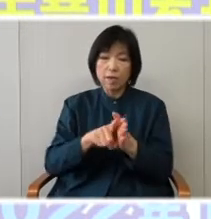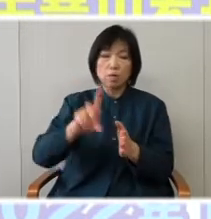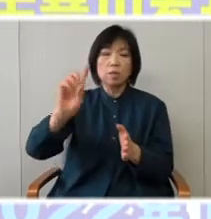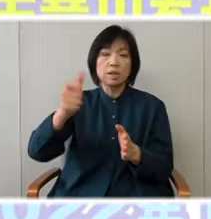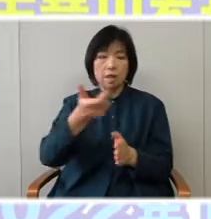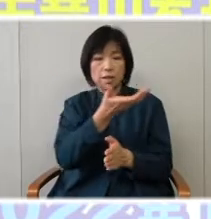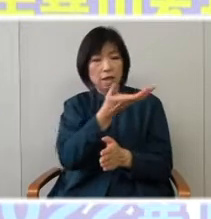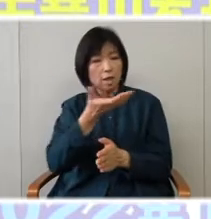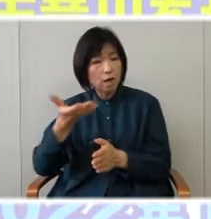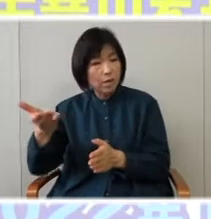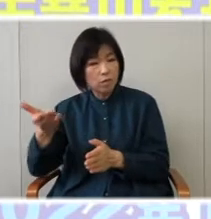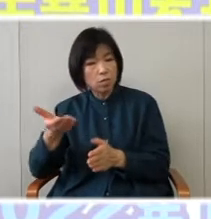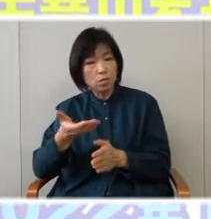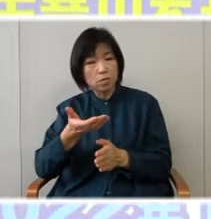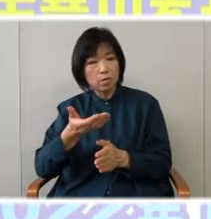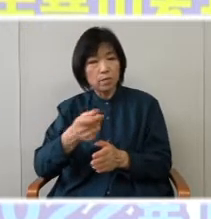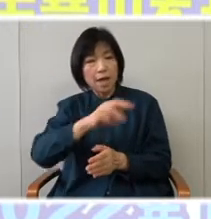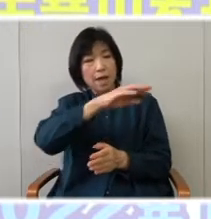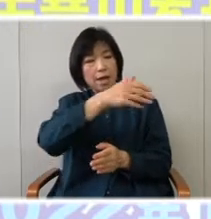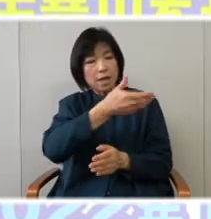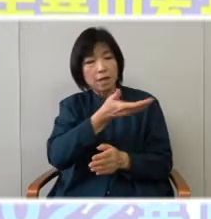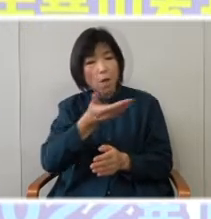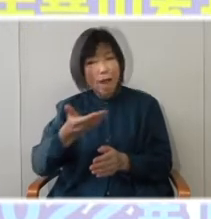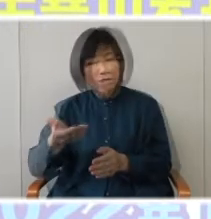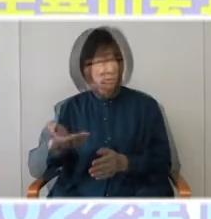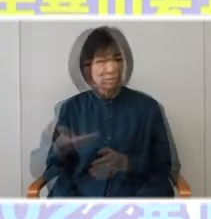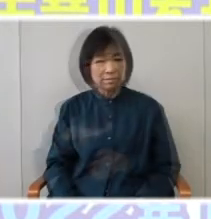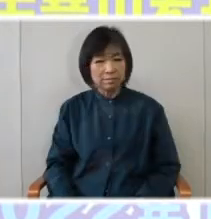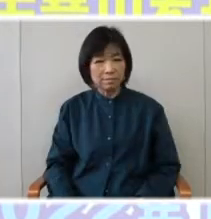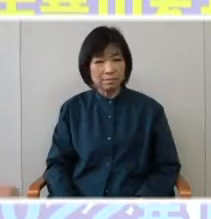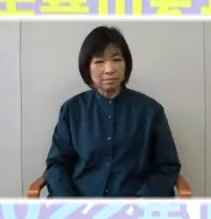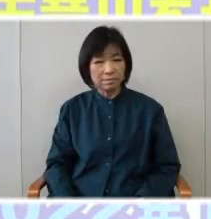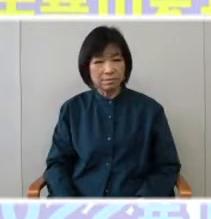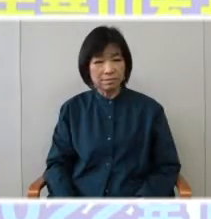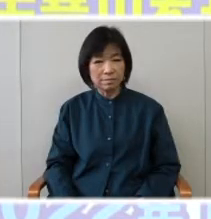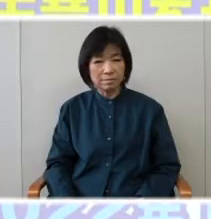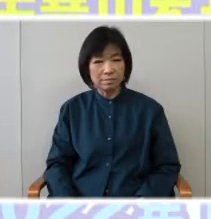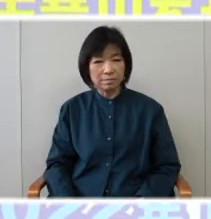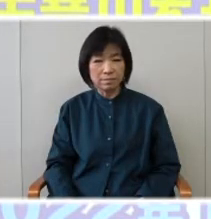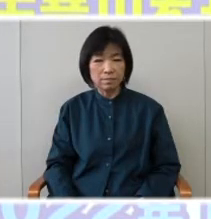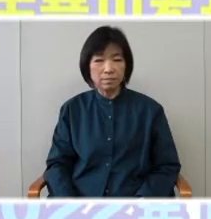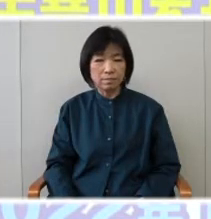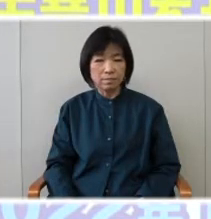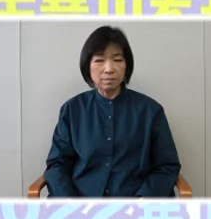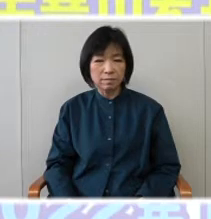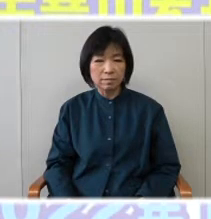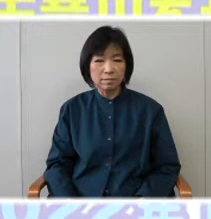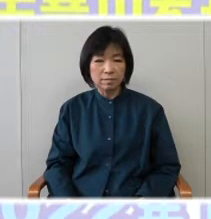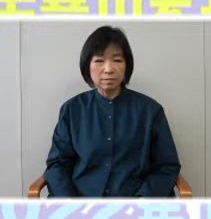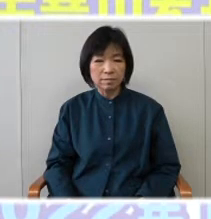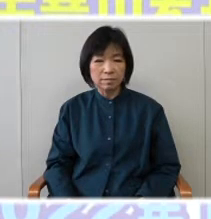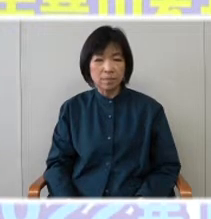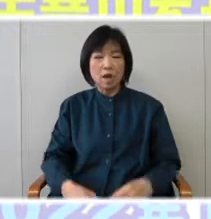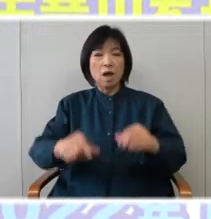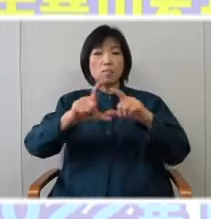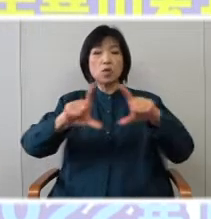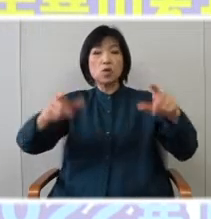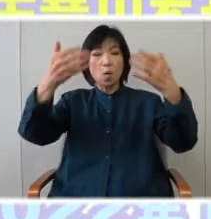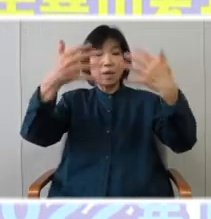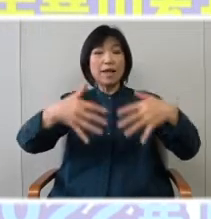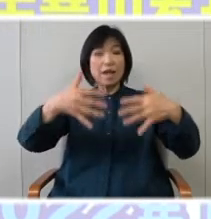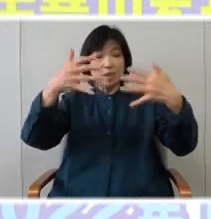抜くということであります。で、まあ、もちろんテレビ取材も入ってまいりま